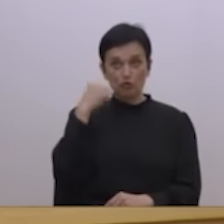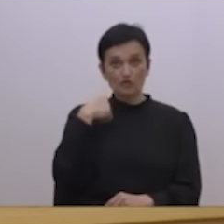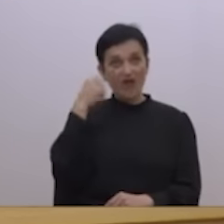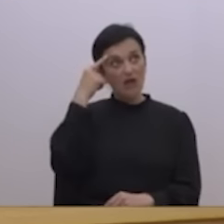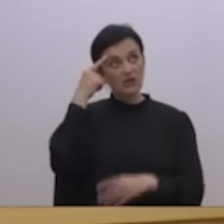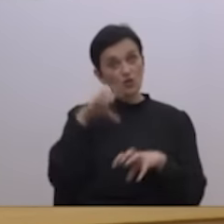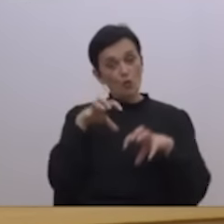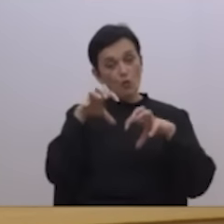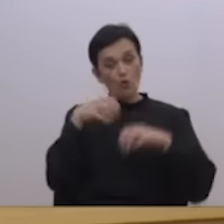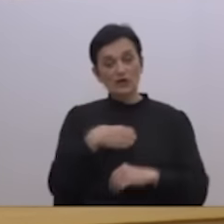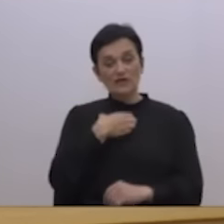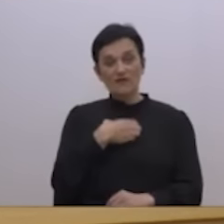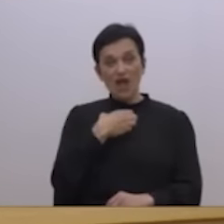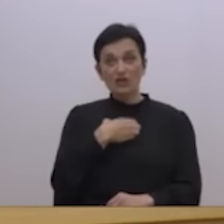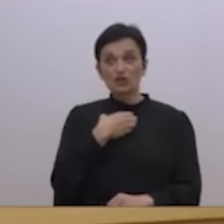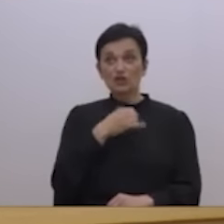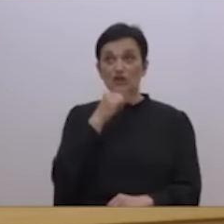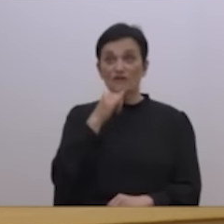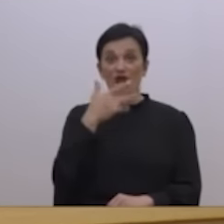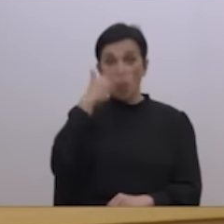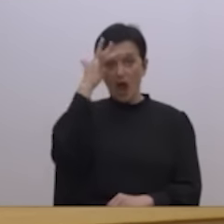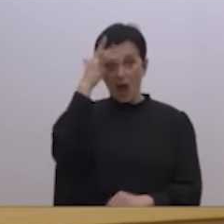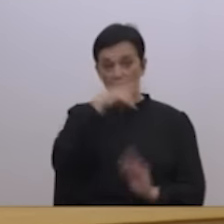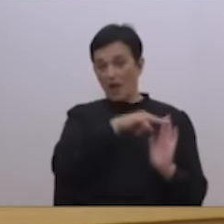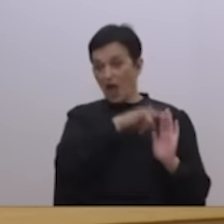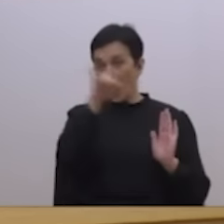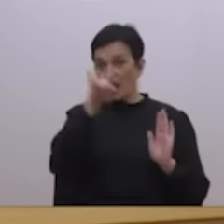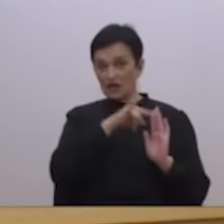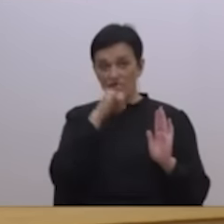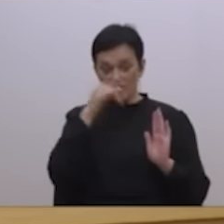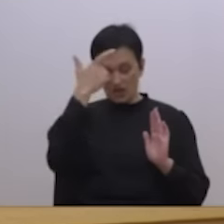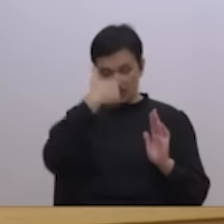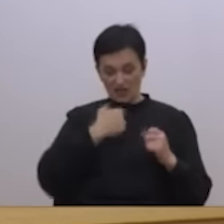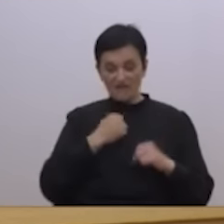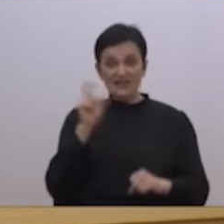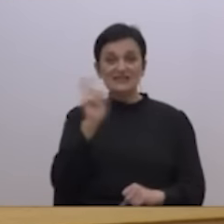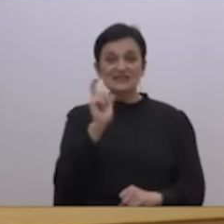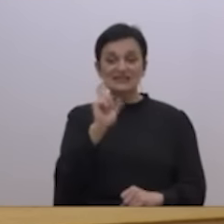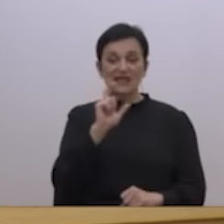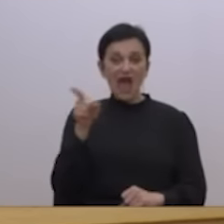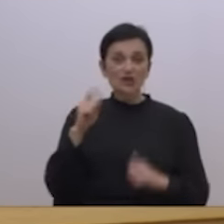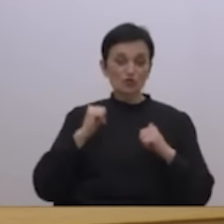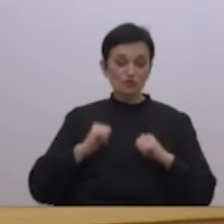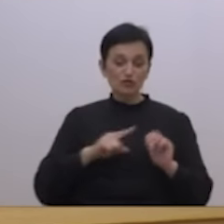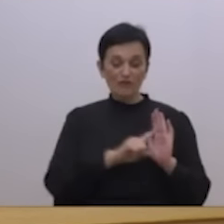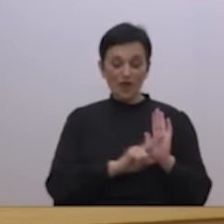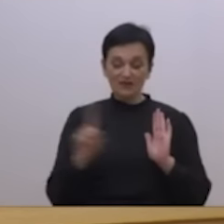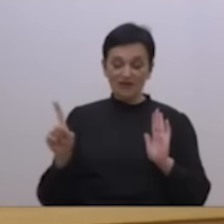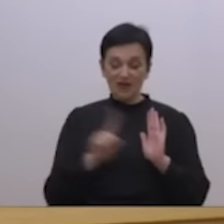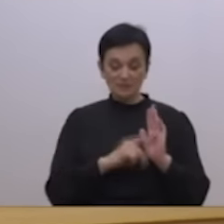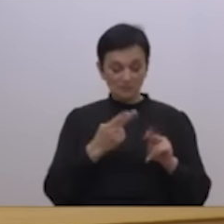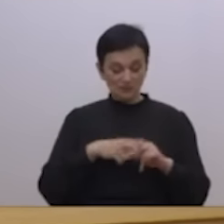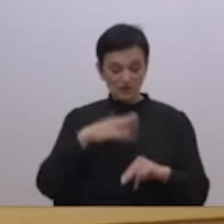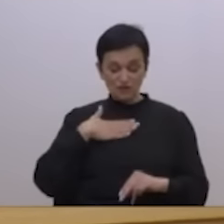გვაწუხებს და გვეშინია, თურმე ვეღარიფრეთ ამერიკაში და ამით უნდა დავივჩიდო თავი და ზესტაფოში შვიდად გადაადგილდებით, ეს არ არის